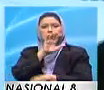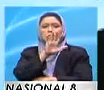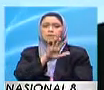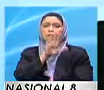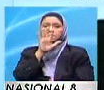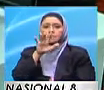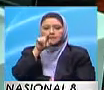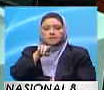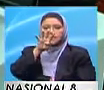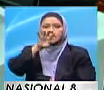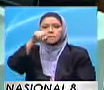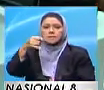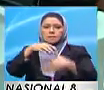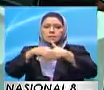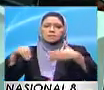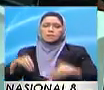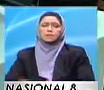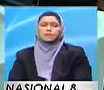RM5.4 juta.